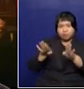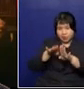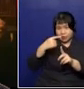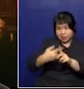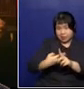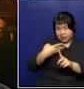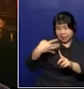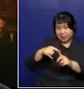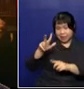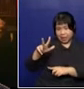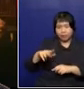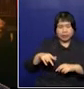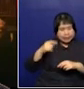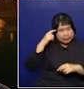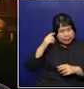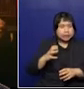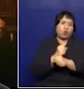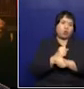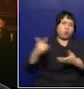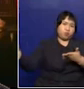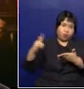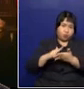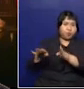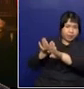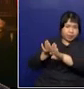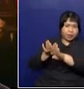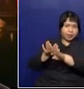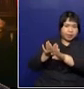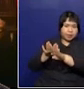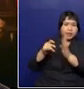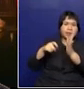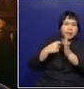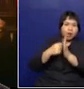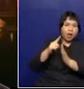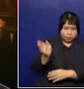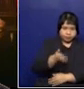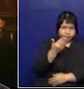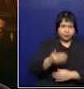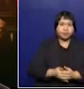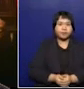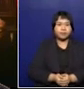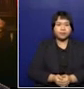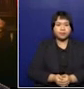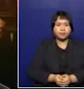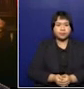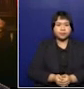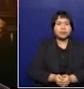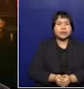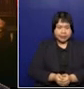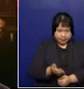เมษายนเราตัดสินใจปิดประเทศนะครับนั่นแปลว่าอะไรฮะแผ่นต่อไปเลยครับ